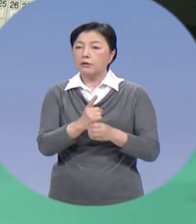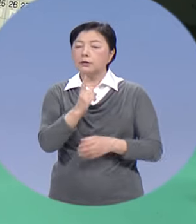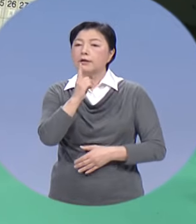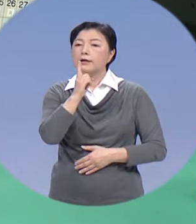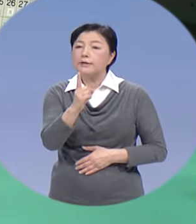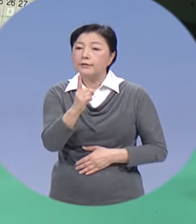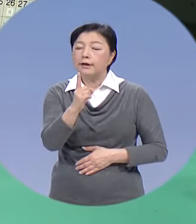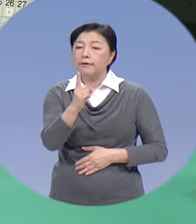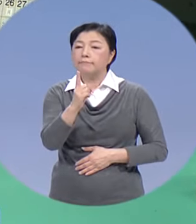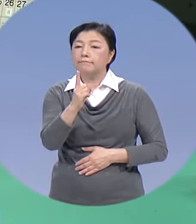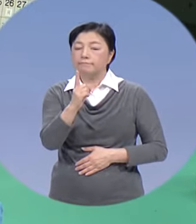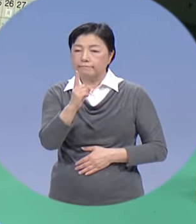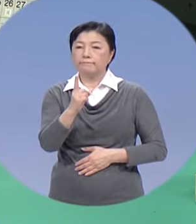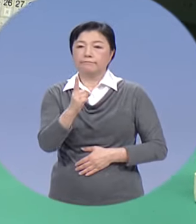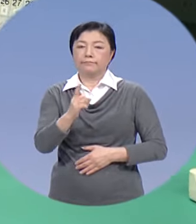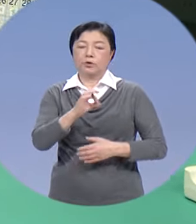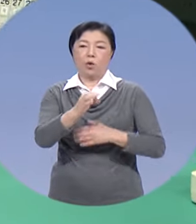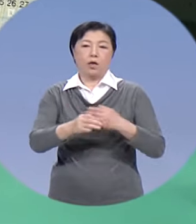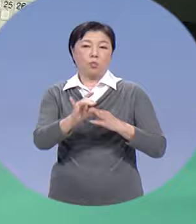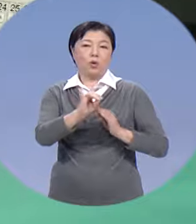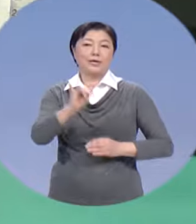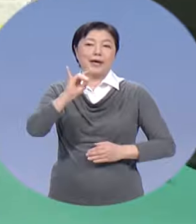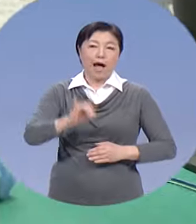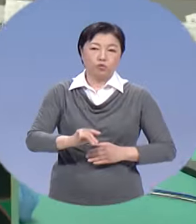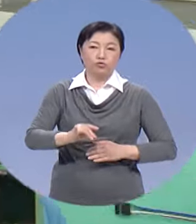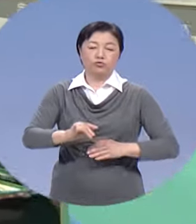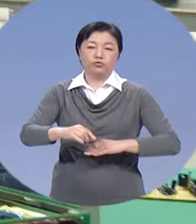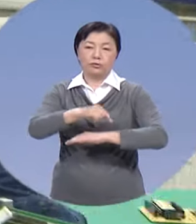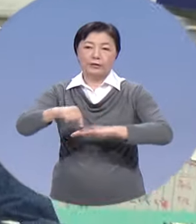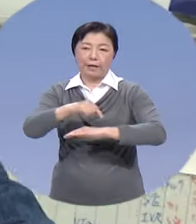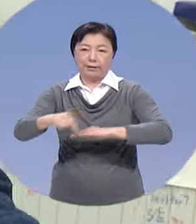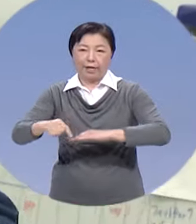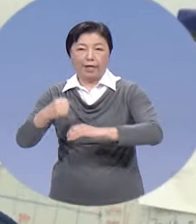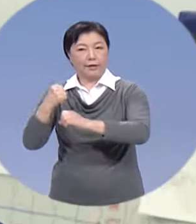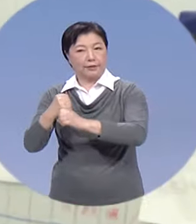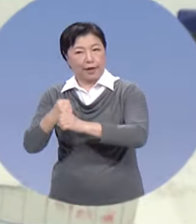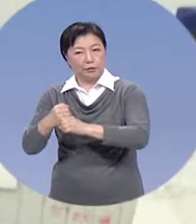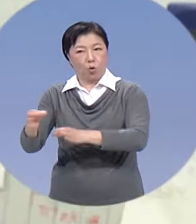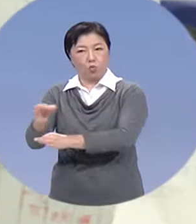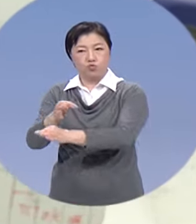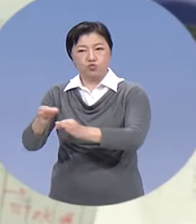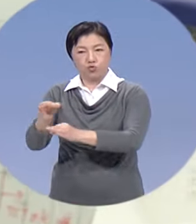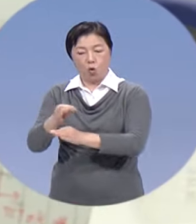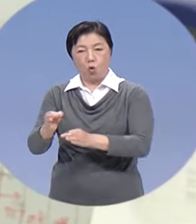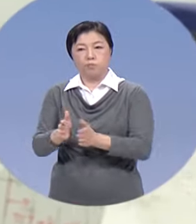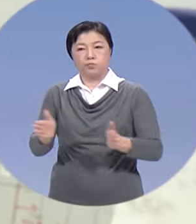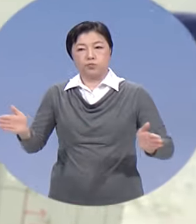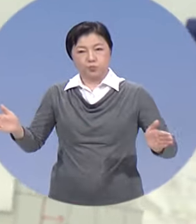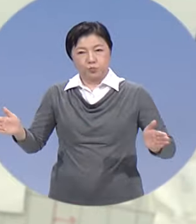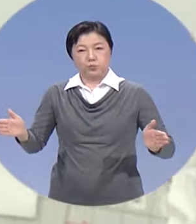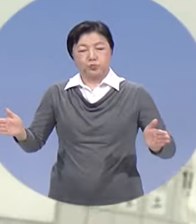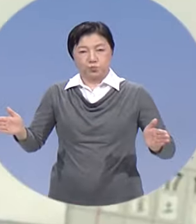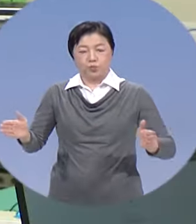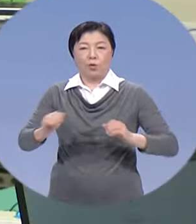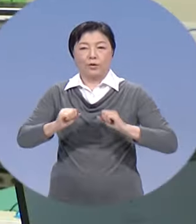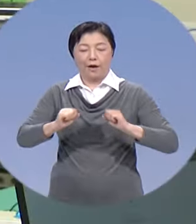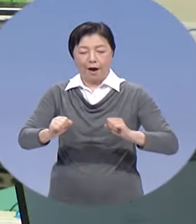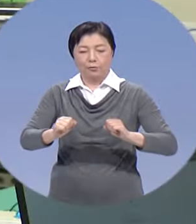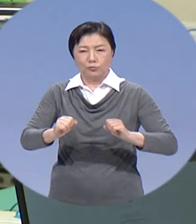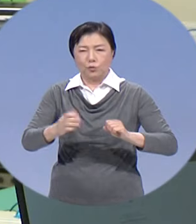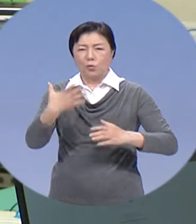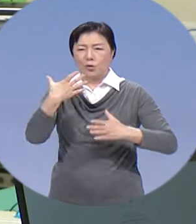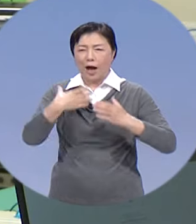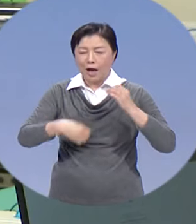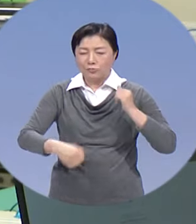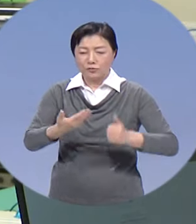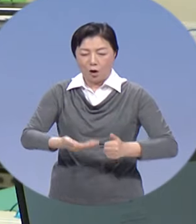工衛星の企画、設計、製造、運用までを一貫して行える学生を育成する